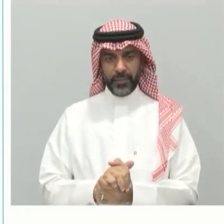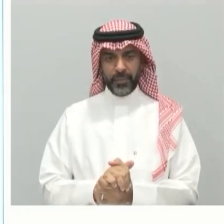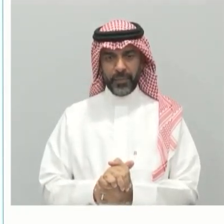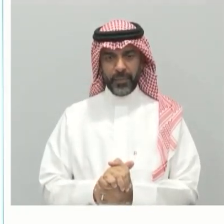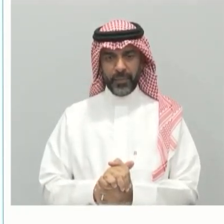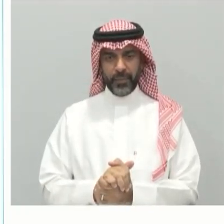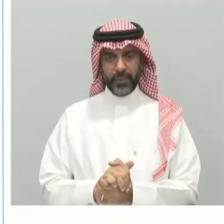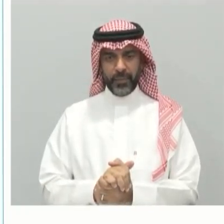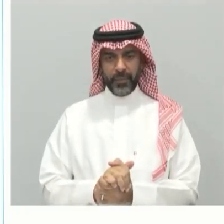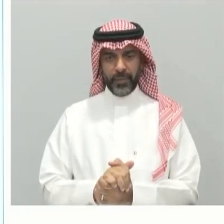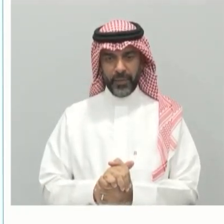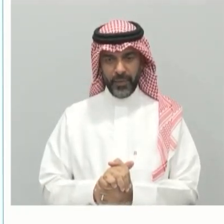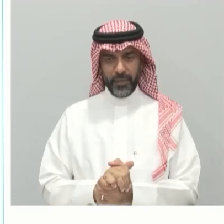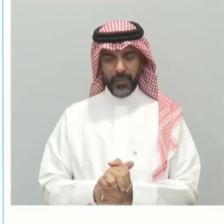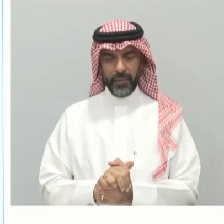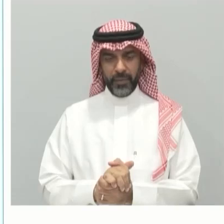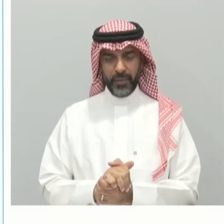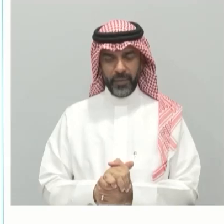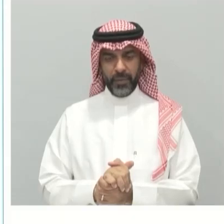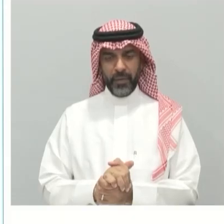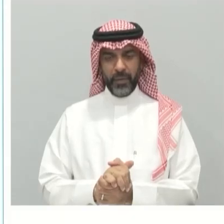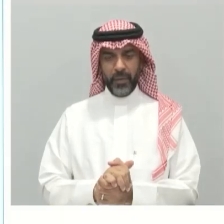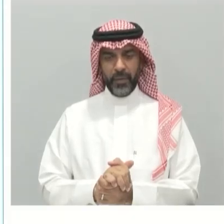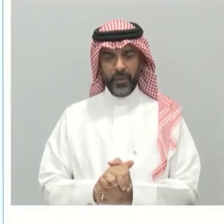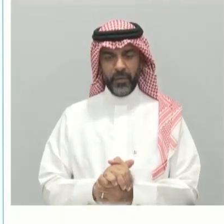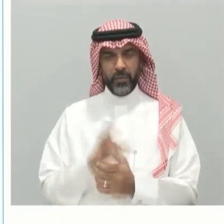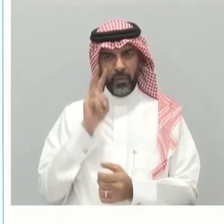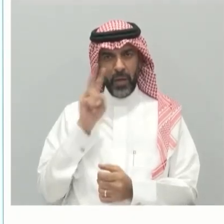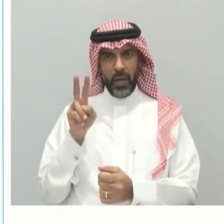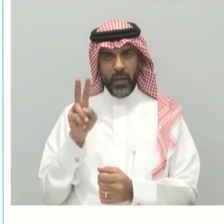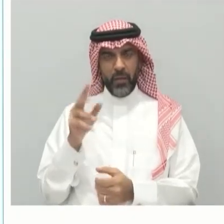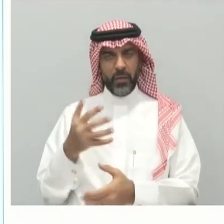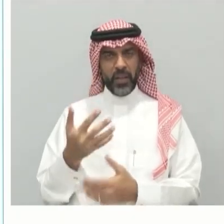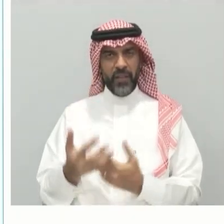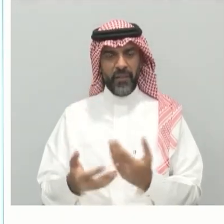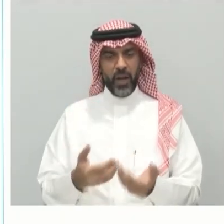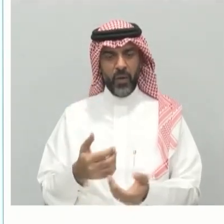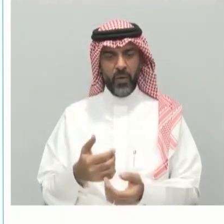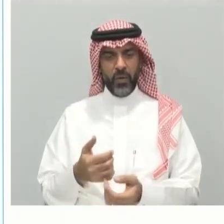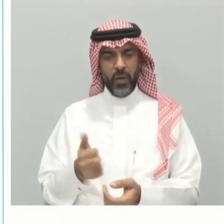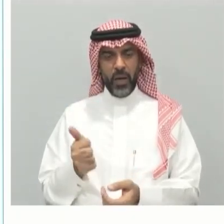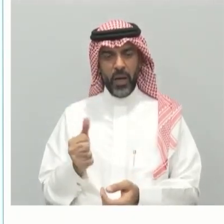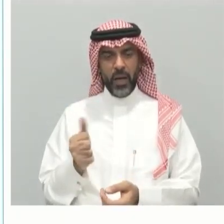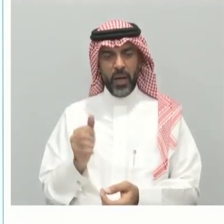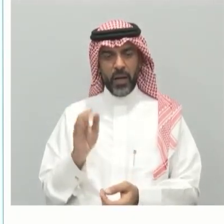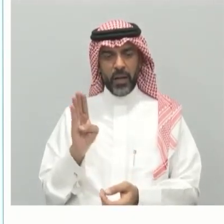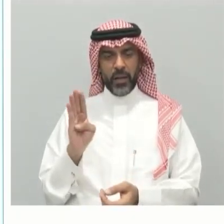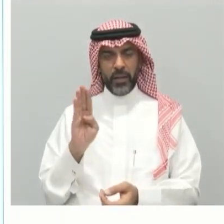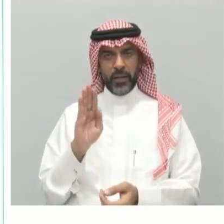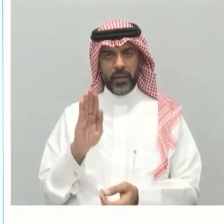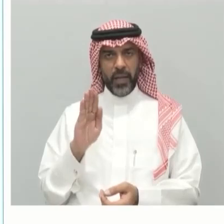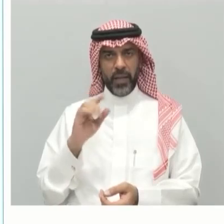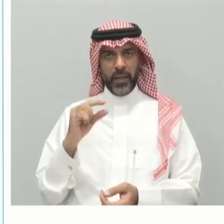يستعمل لتفاعلات الاكسده والاختزال لانتاج الطاقه لاحظ انه هنا عندي تفاعل اكسده وهذا هو التفاعل نصف التفاعل